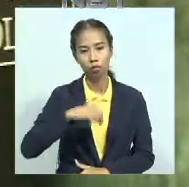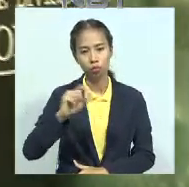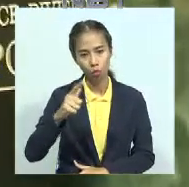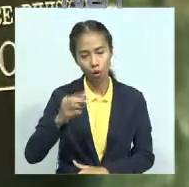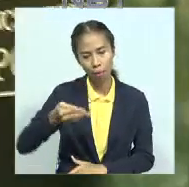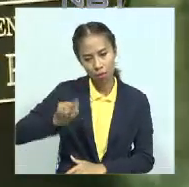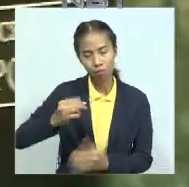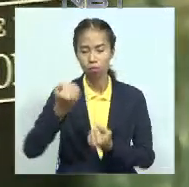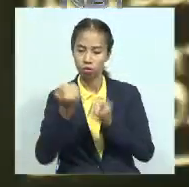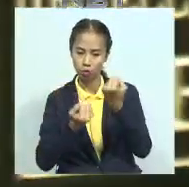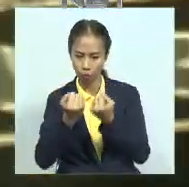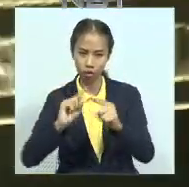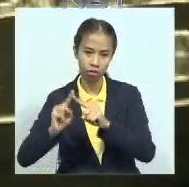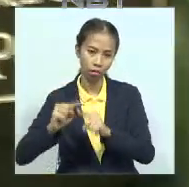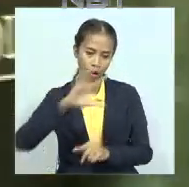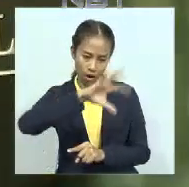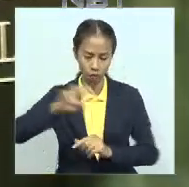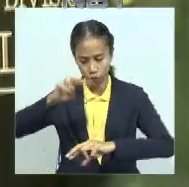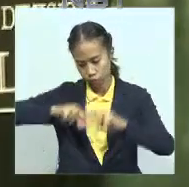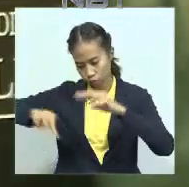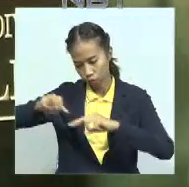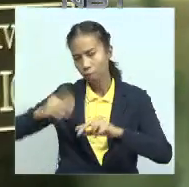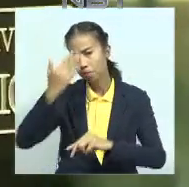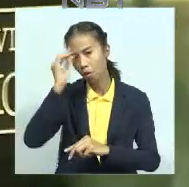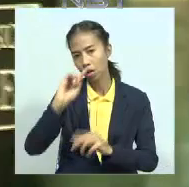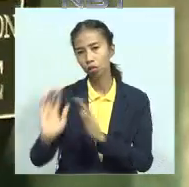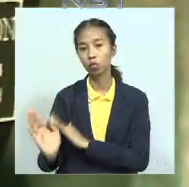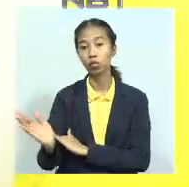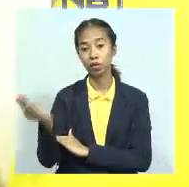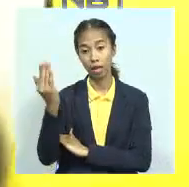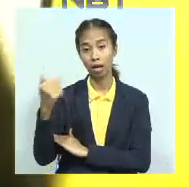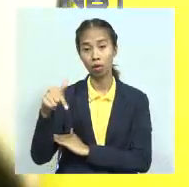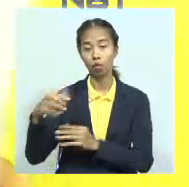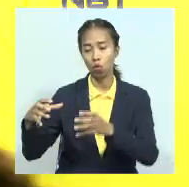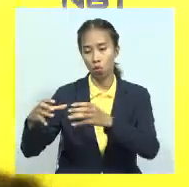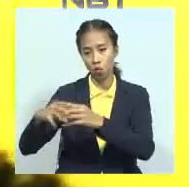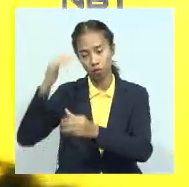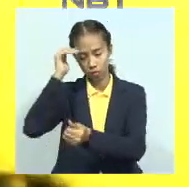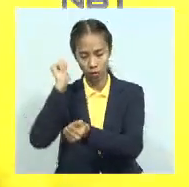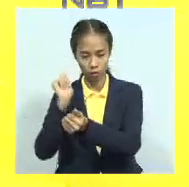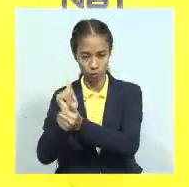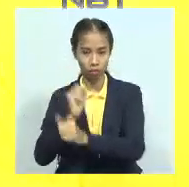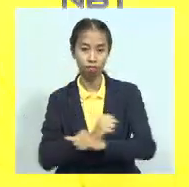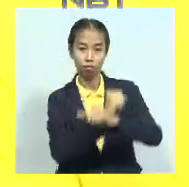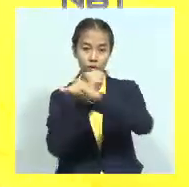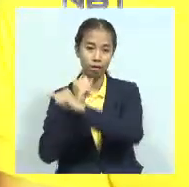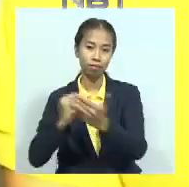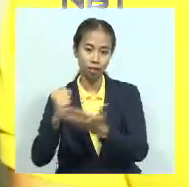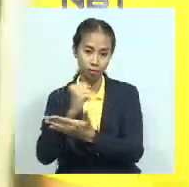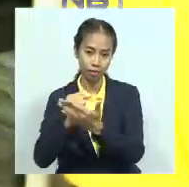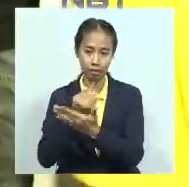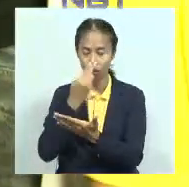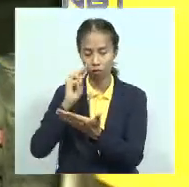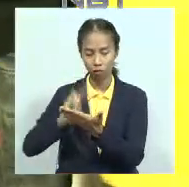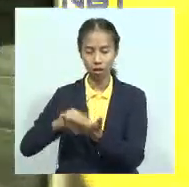ธปืนและรถยนต์นำไปตรวจสอบหลังจากเมื่อช่วงเช้าชุดปฏิบัติการสยบภัยรีตำรวจปราบปรามยาเสพติดนำหมายศา